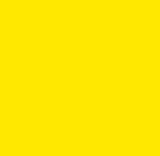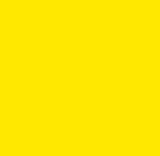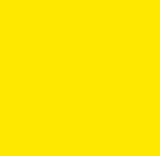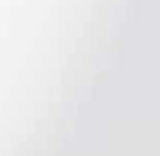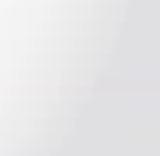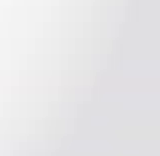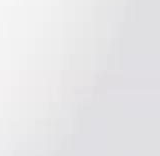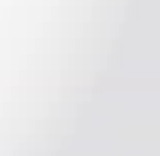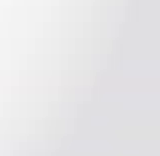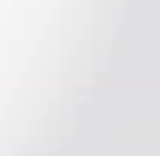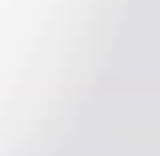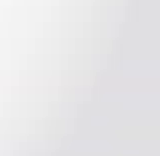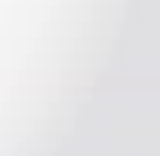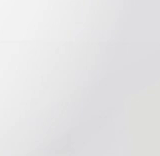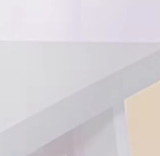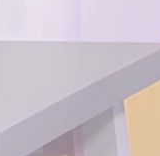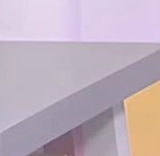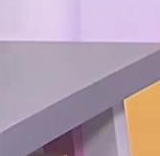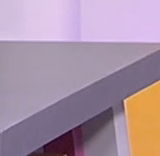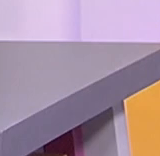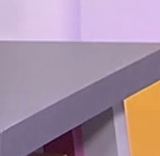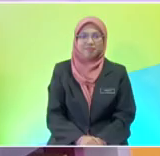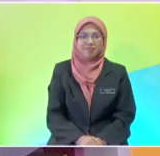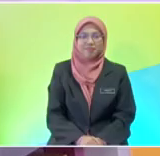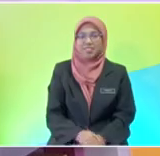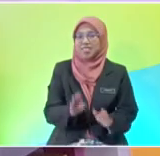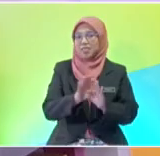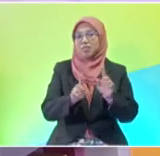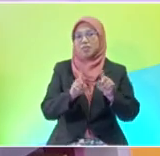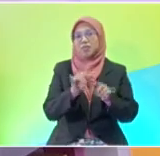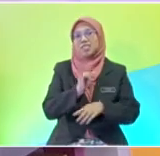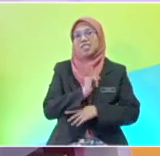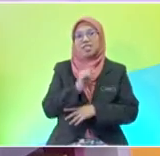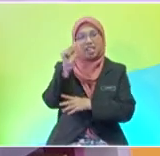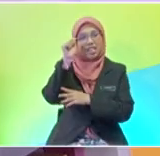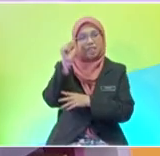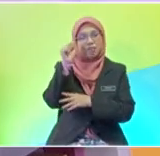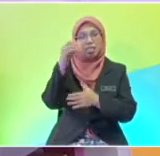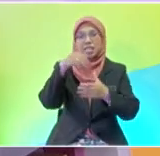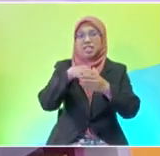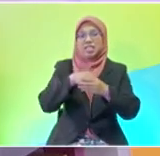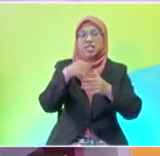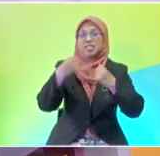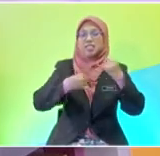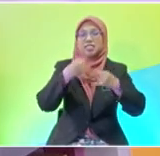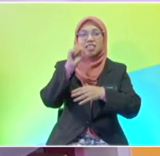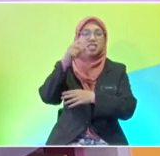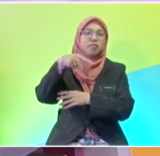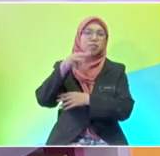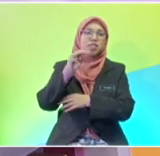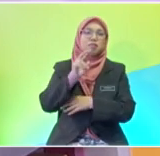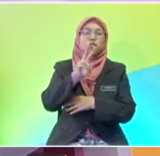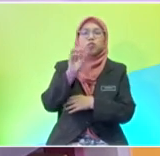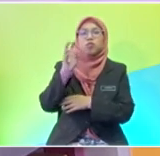Didik TV KPN Baiklah kembali bersama saya sukses SPM 22